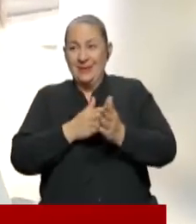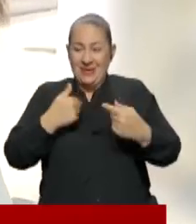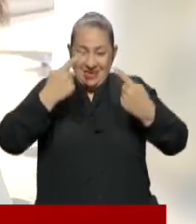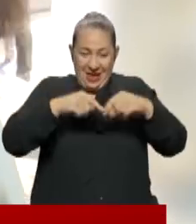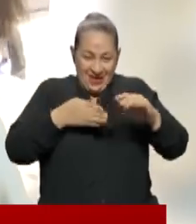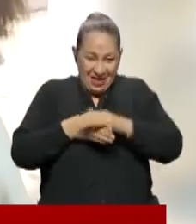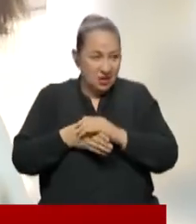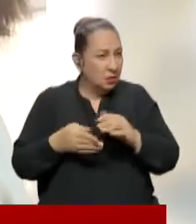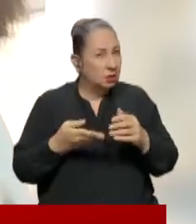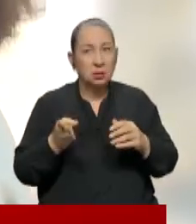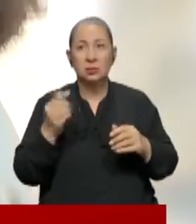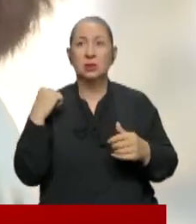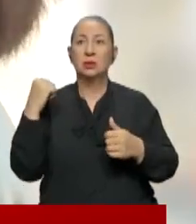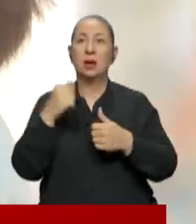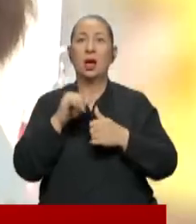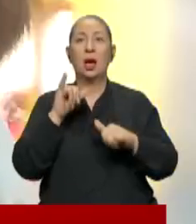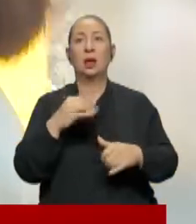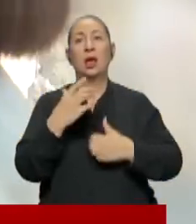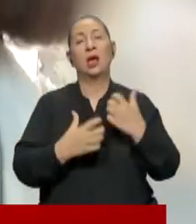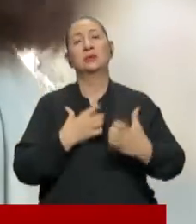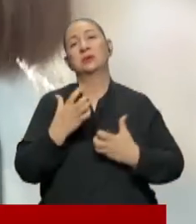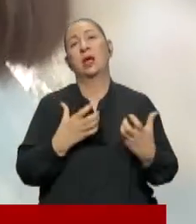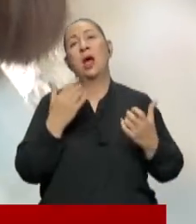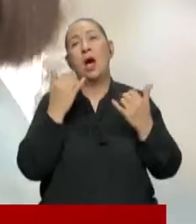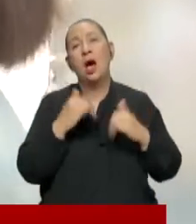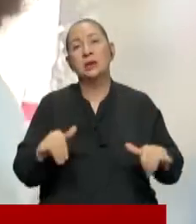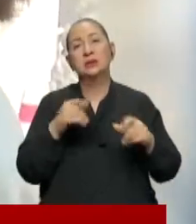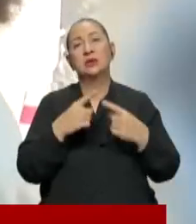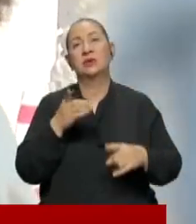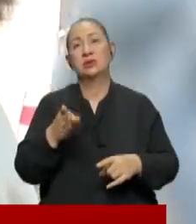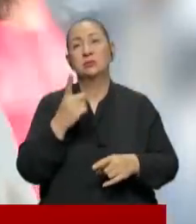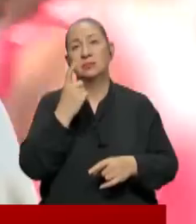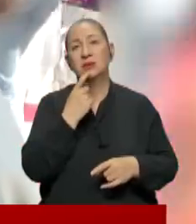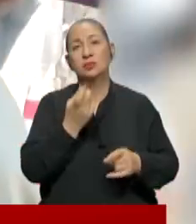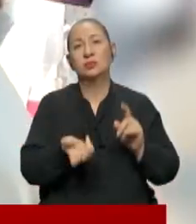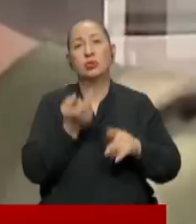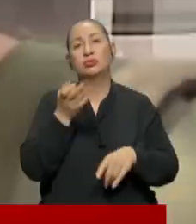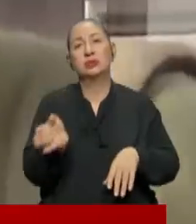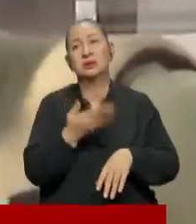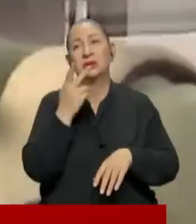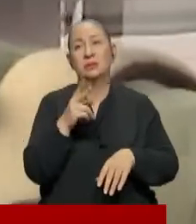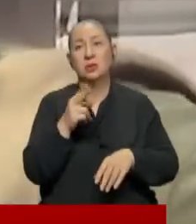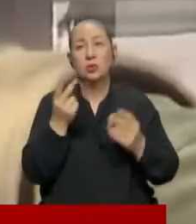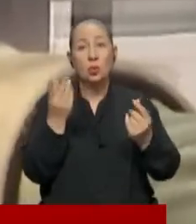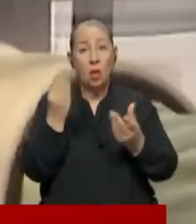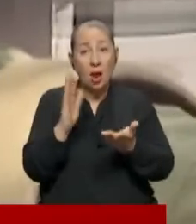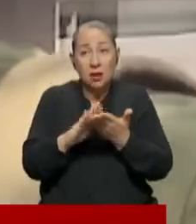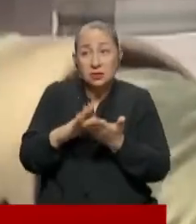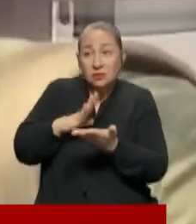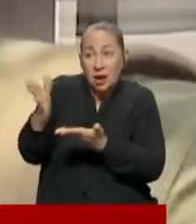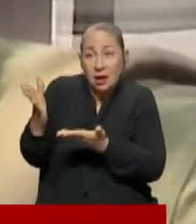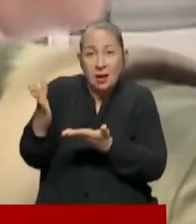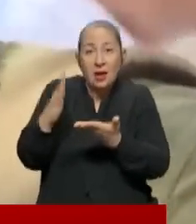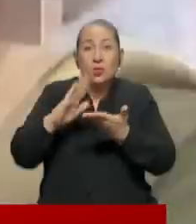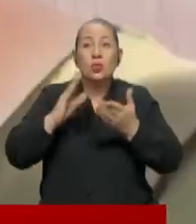çıkmıştım sınavdan. Fakat şimdi tekrar aynı heyecanı yaşayacağız. Aynı sınava tekrar gireceğiz. Bir yılım çöpe atılmış olacak. Düğünü olan arkadaşlarımız var bizim. Düğünleri